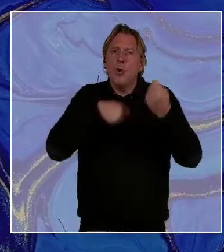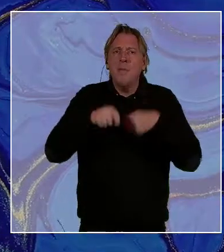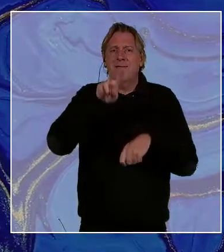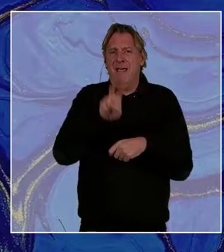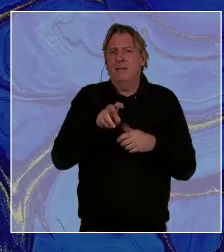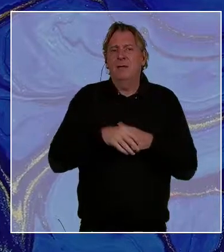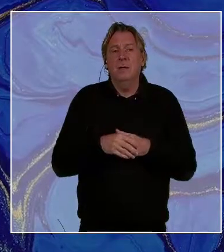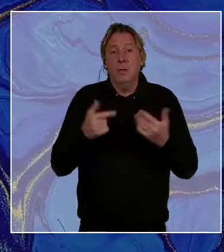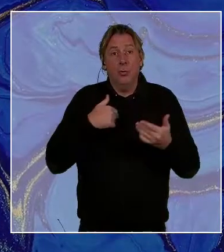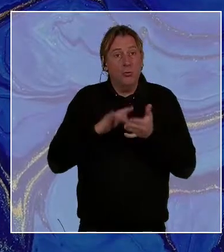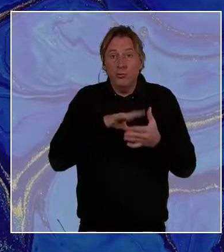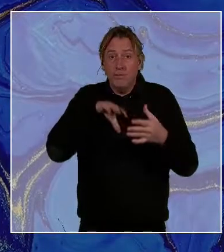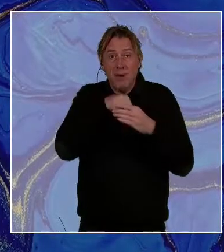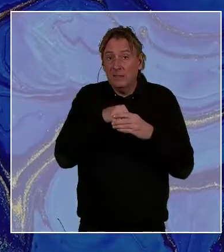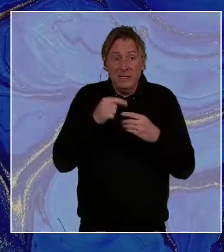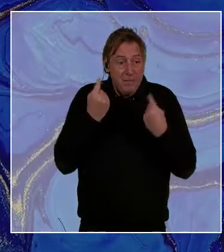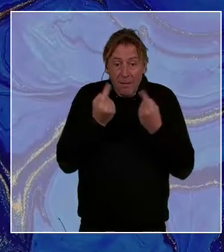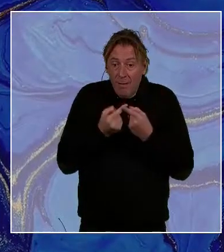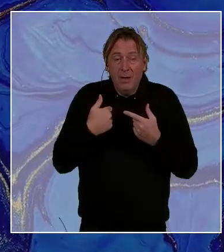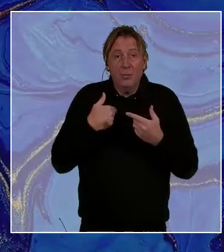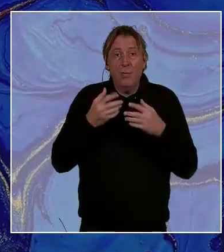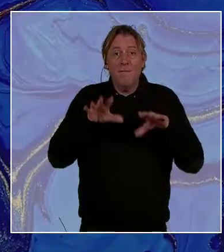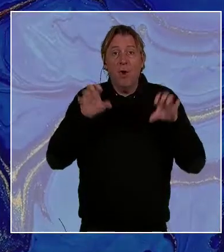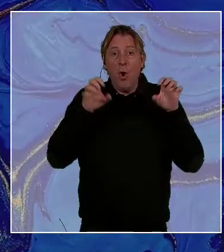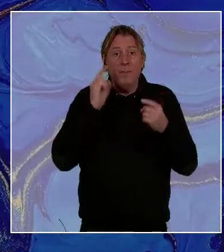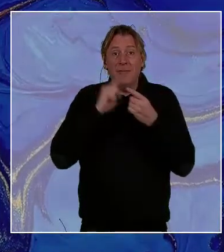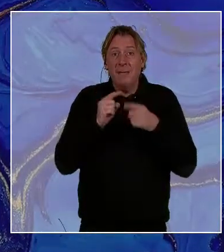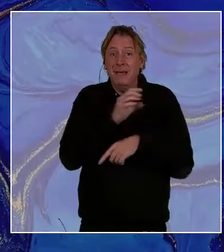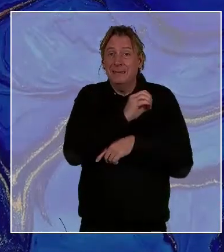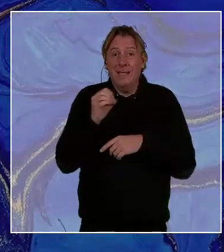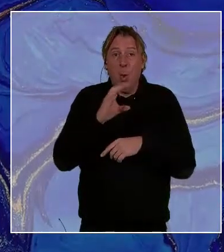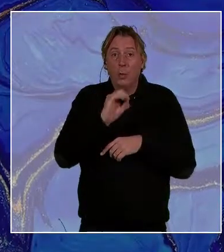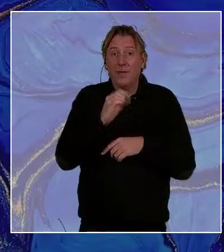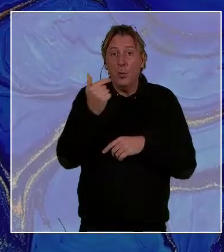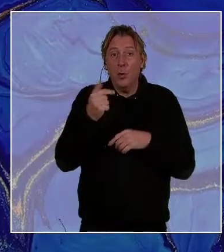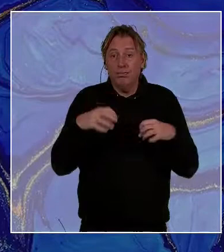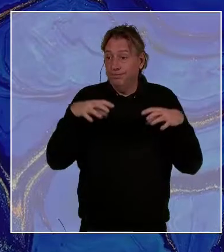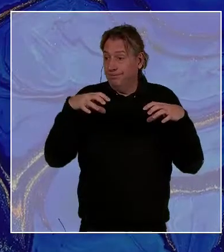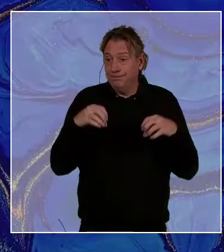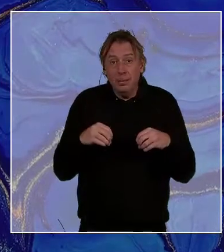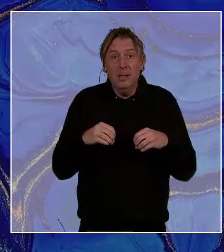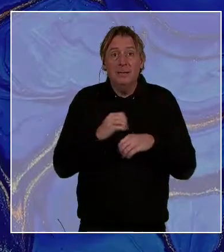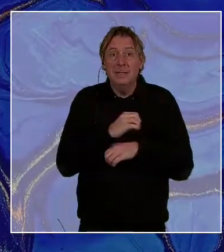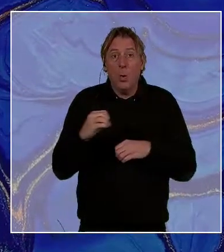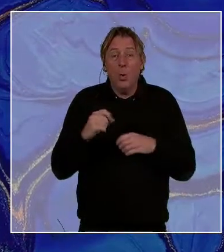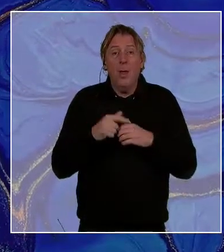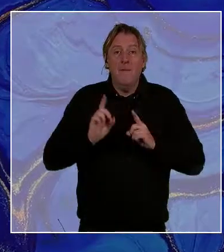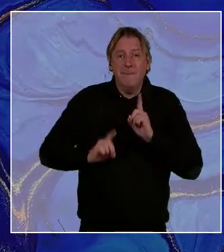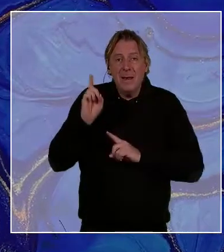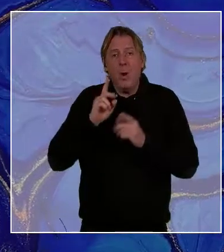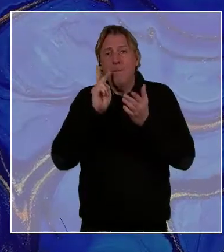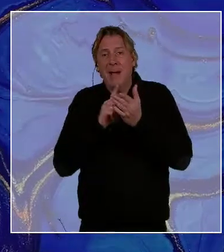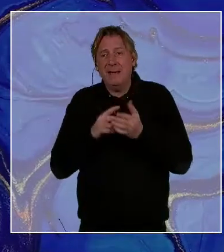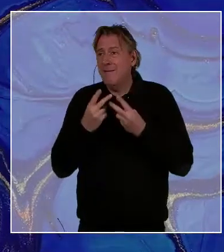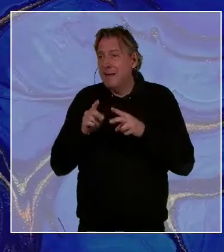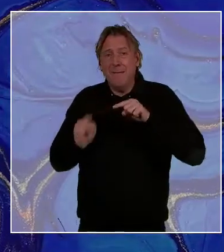ici, puisque nous participons à ce carbone, à ce forum zéro carbone. Un grand nombre de villes, telles que Milan, Paris,